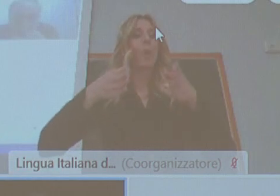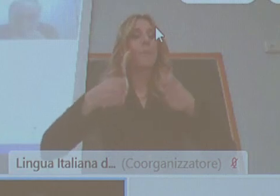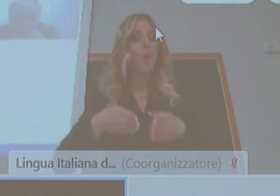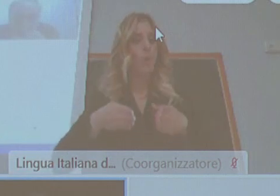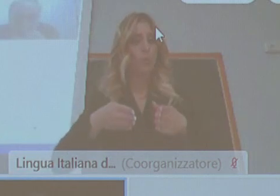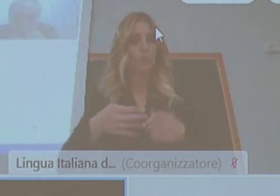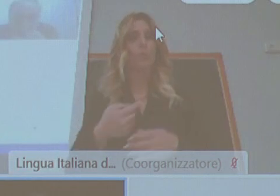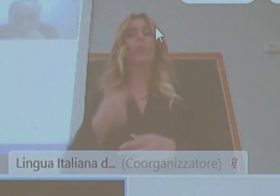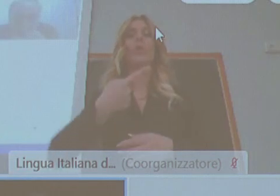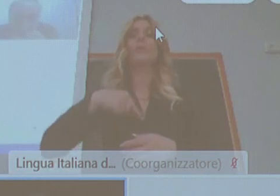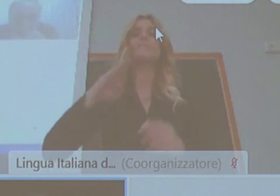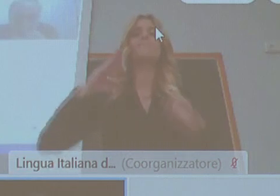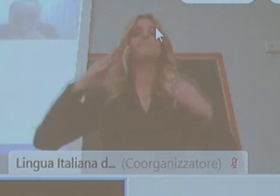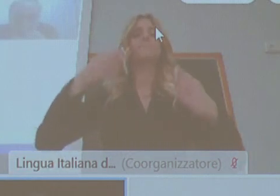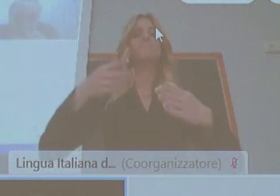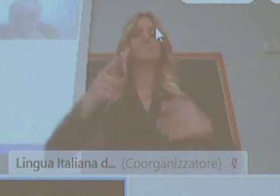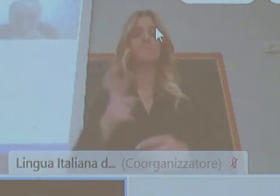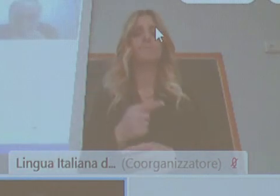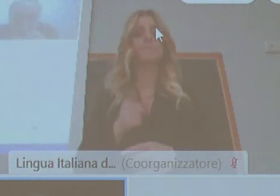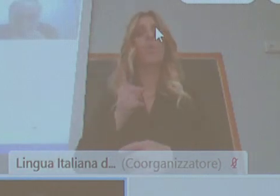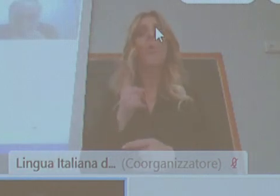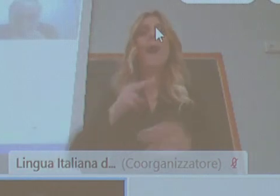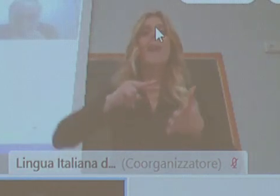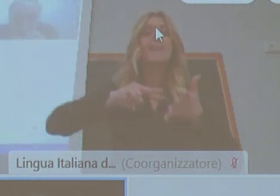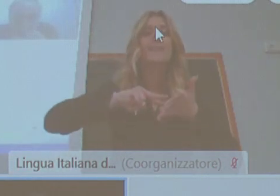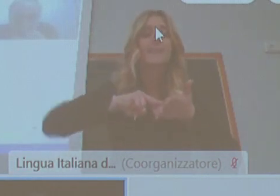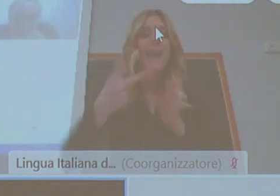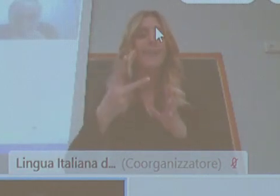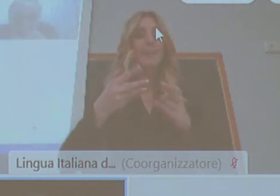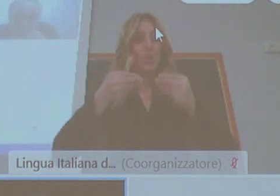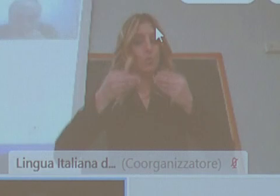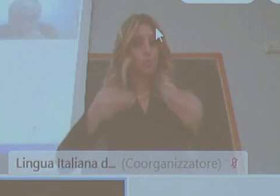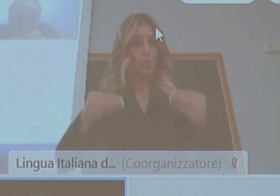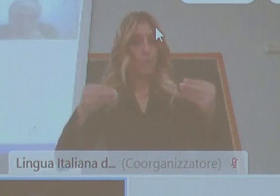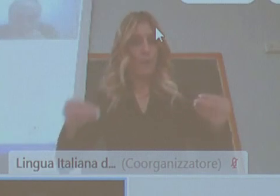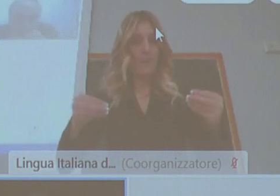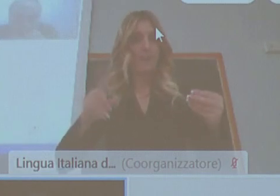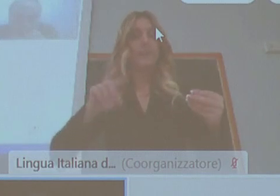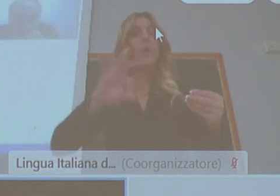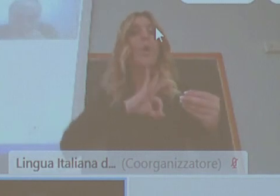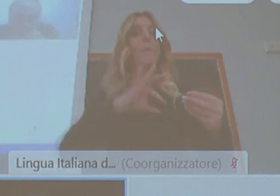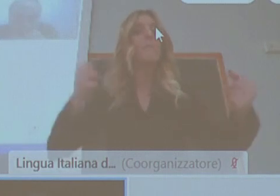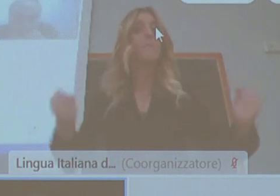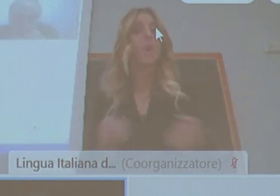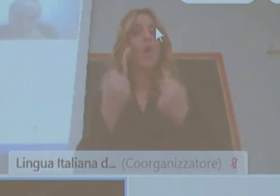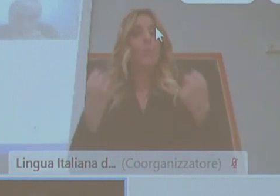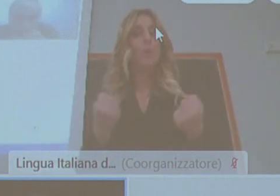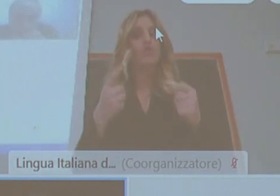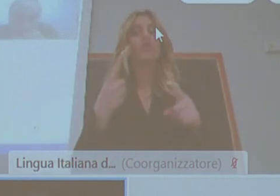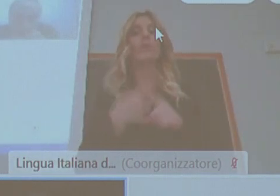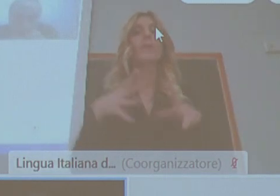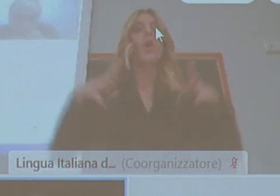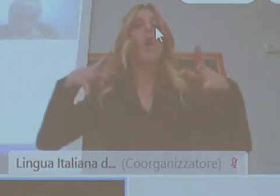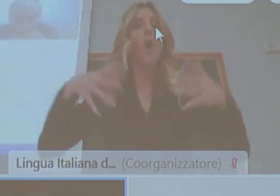invece andremo a trattare proprio le tecniche e gli strumenti per la promozione dell'occupabilità